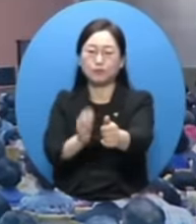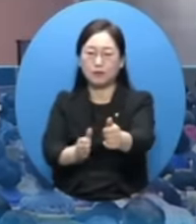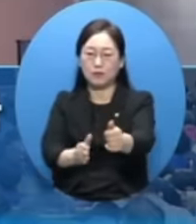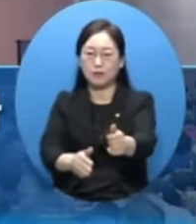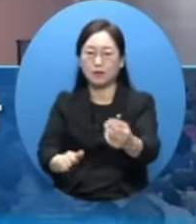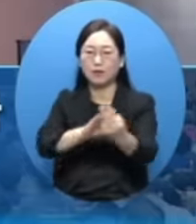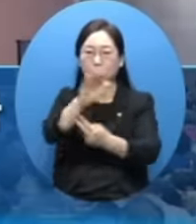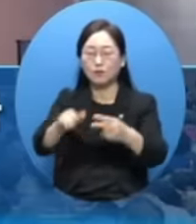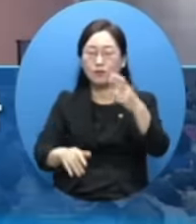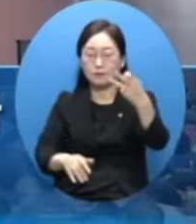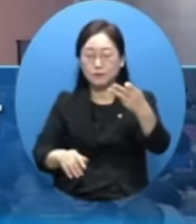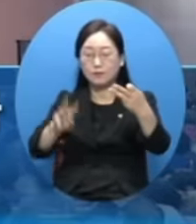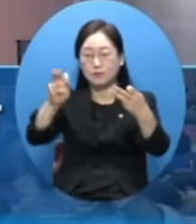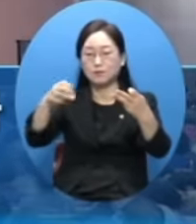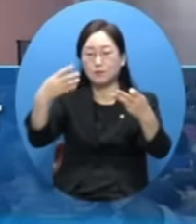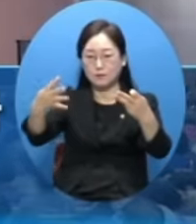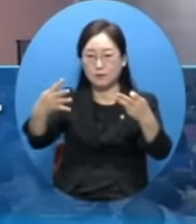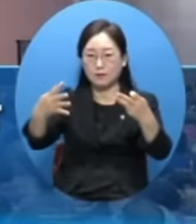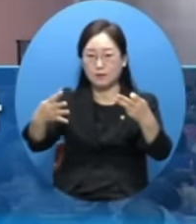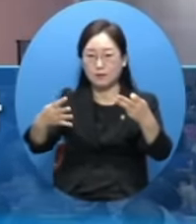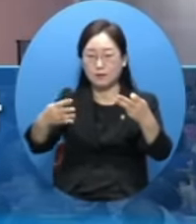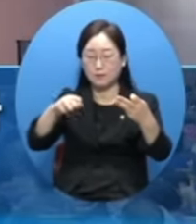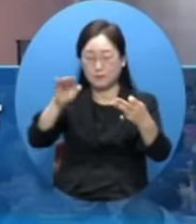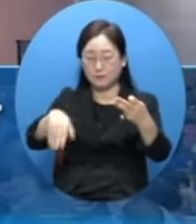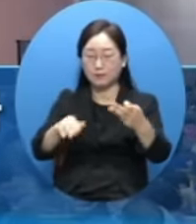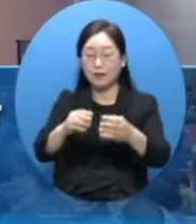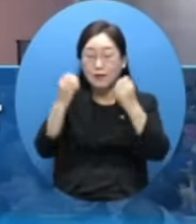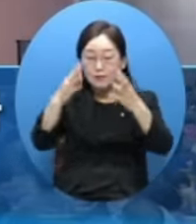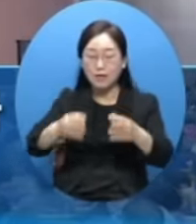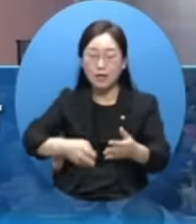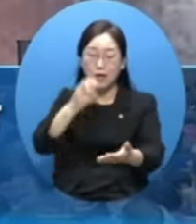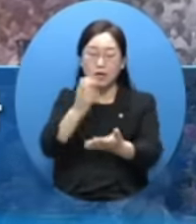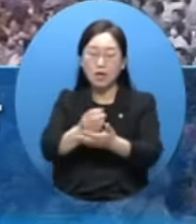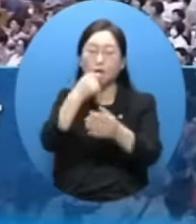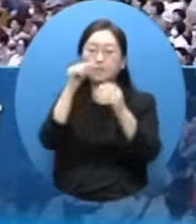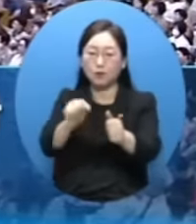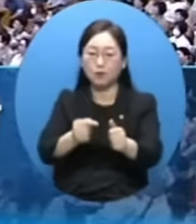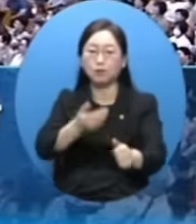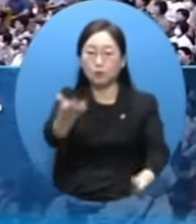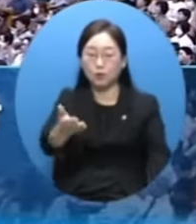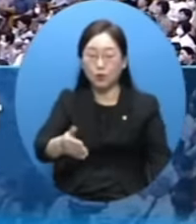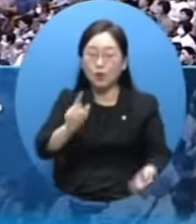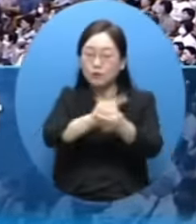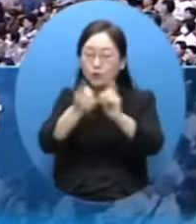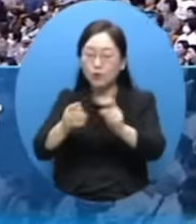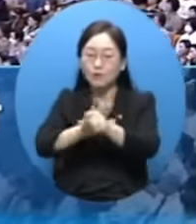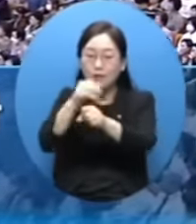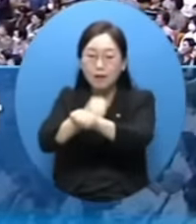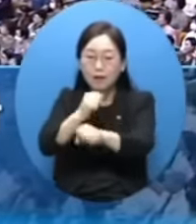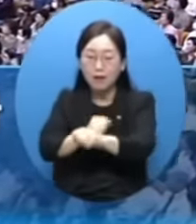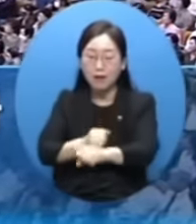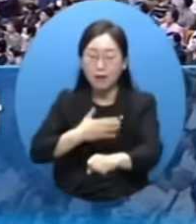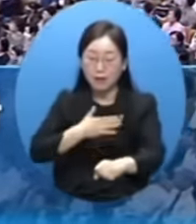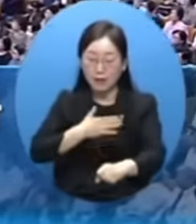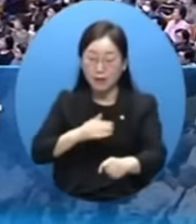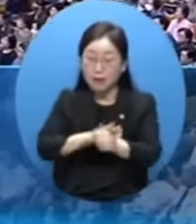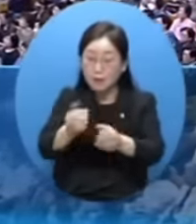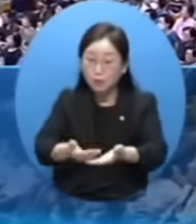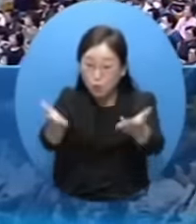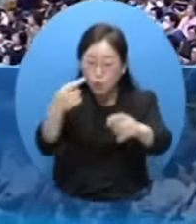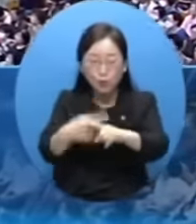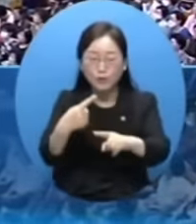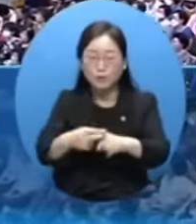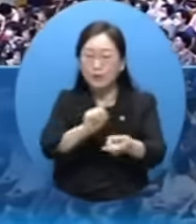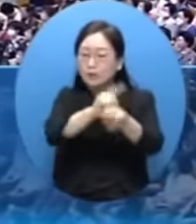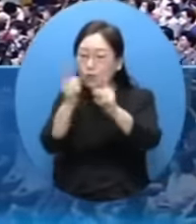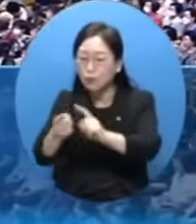요한복음 13장 34절 35절입니다 새 계명을 너에게 주노니 서로 사랑하라. 내가 너희를 사랑한 것 같이 너희도